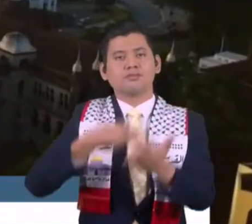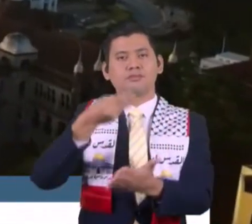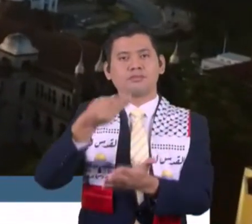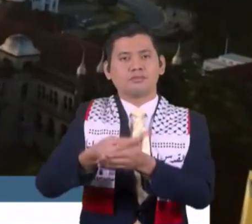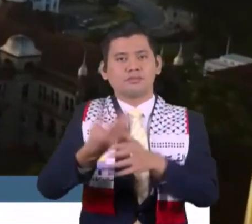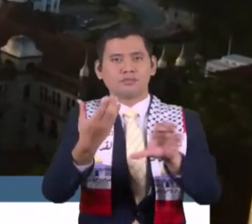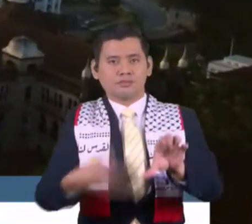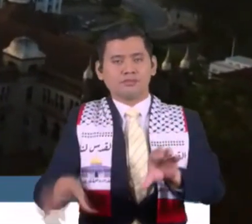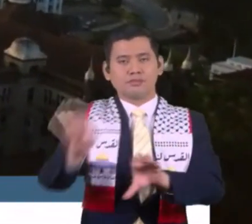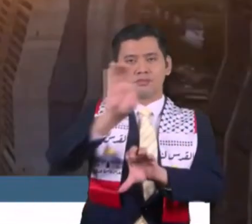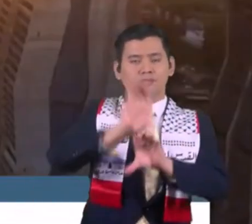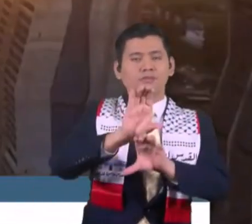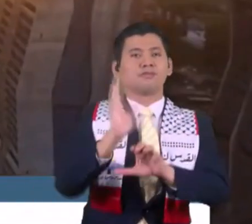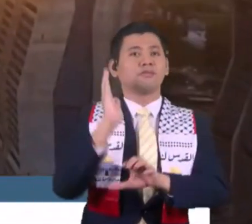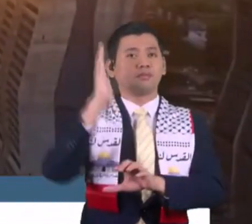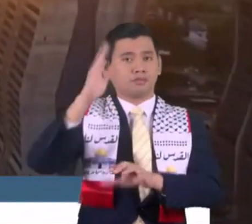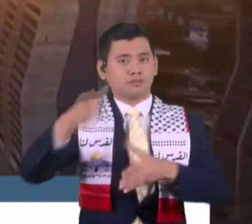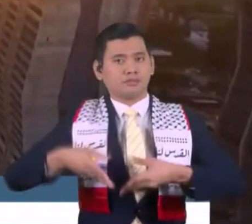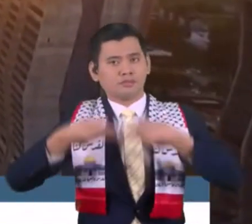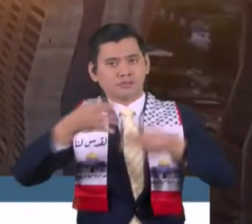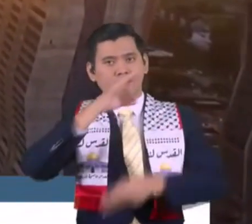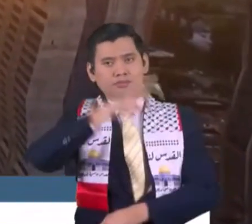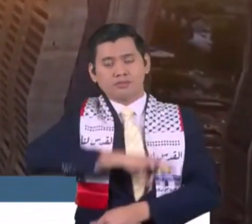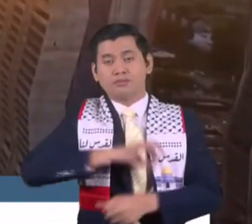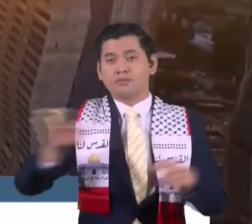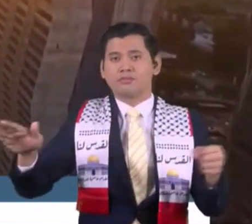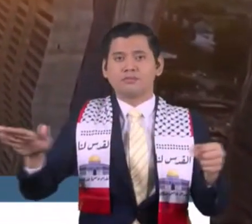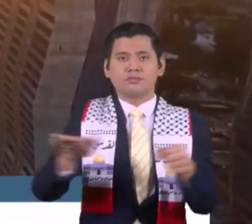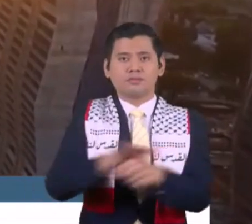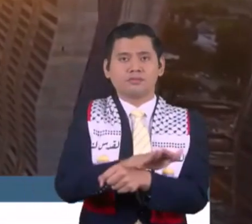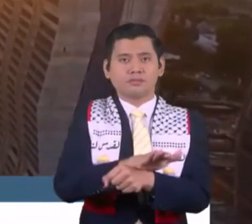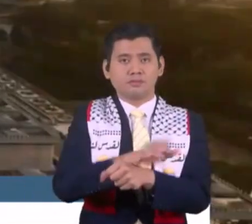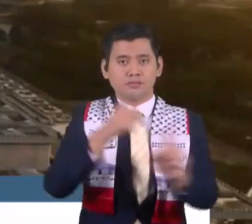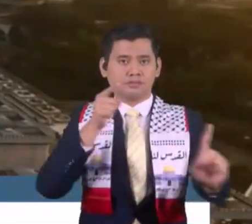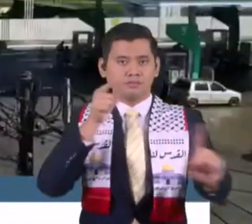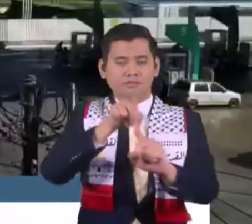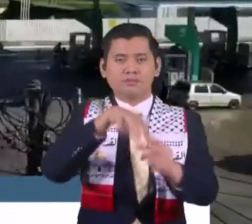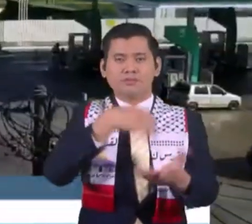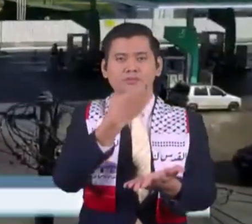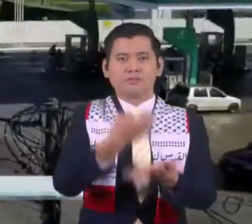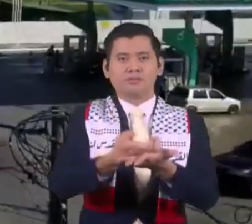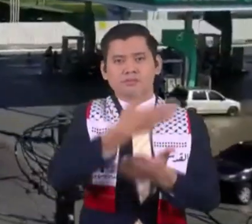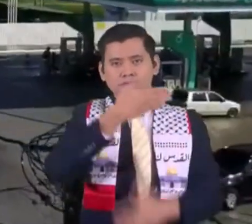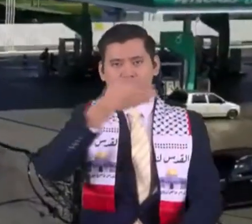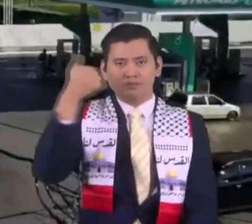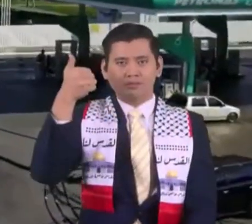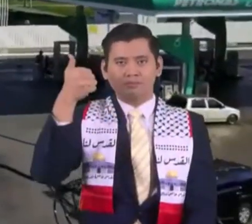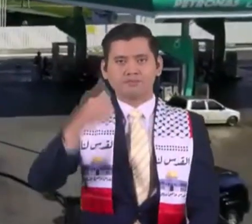subsidi itu akan dimanfaat sepenuhnya bagi tujuan ekonomi lebih produktif.